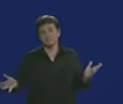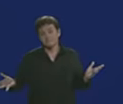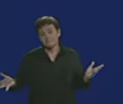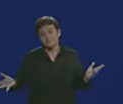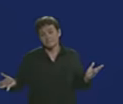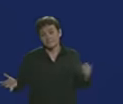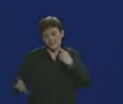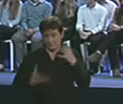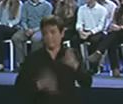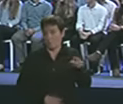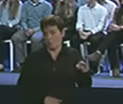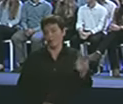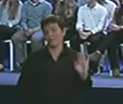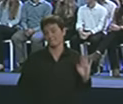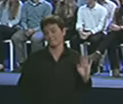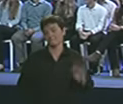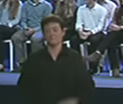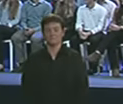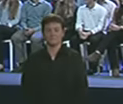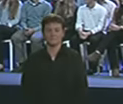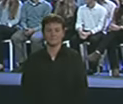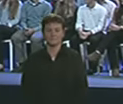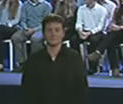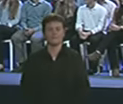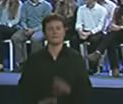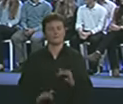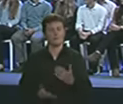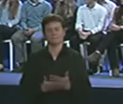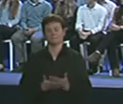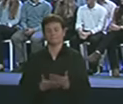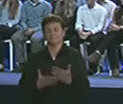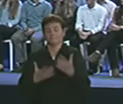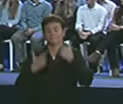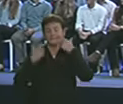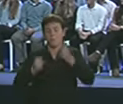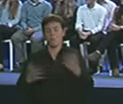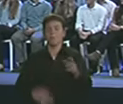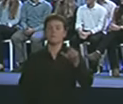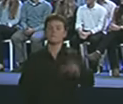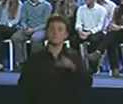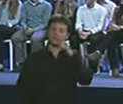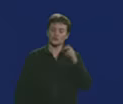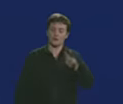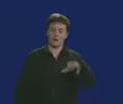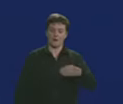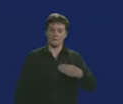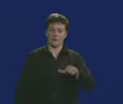c'est peut-être qu'on veut de lui. Et alors il y a quelque chose de frappant, c'est que M. Ramadan a dit exactement la même